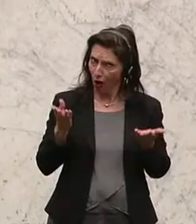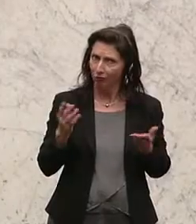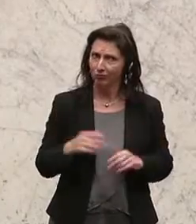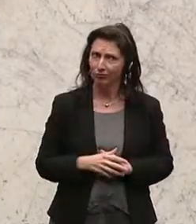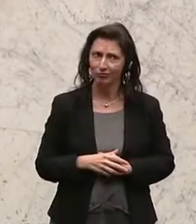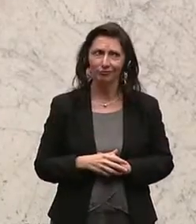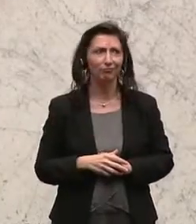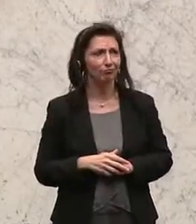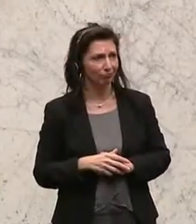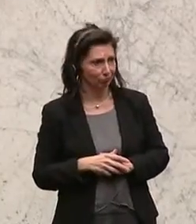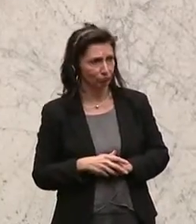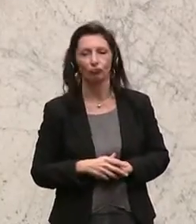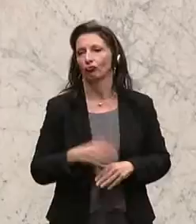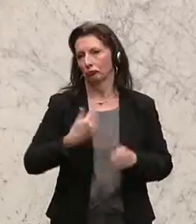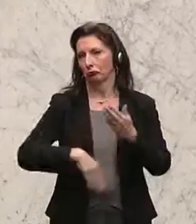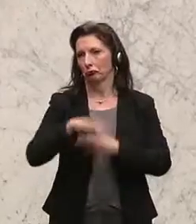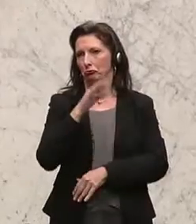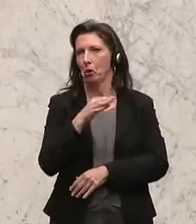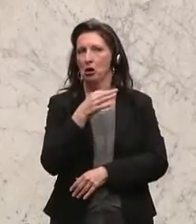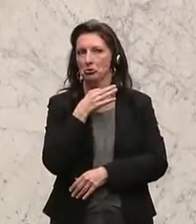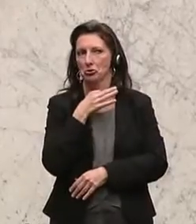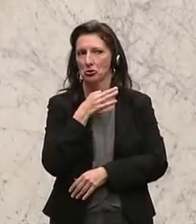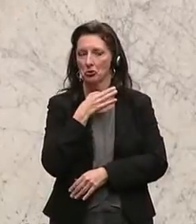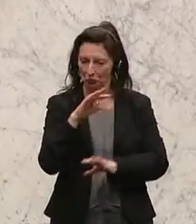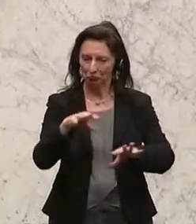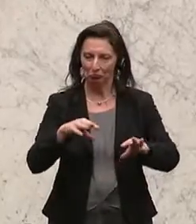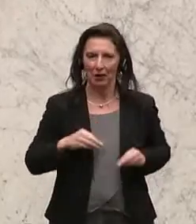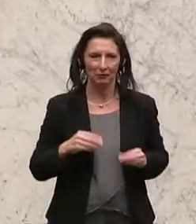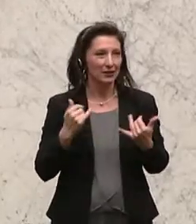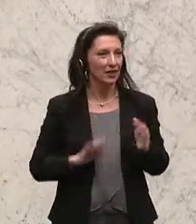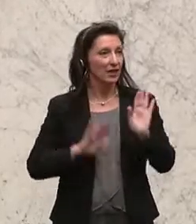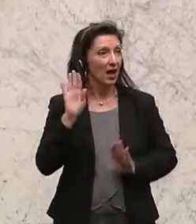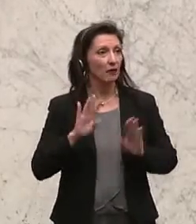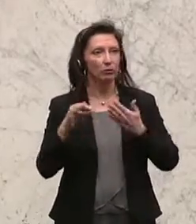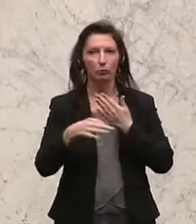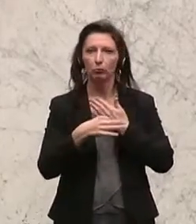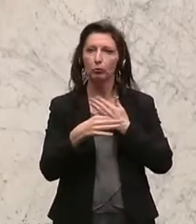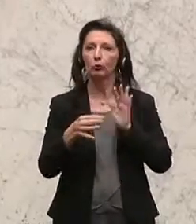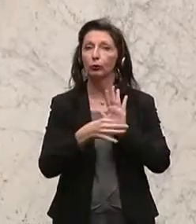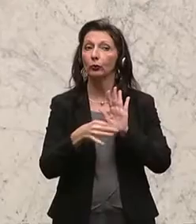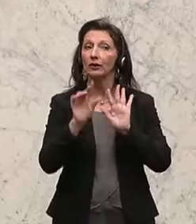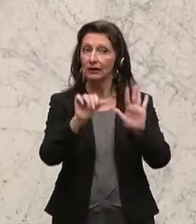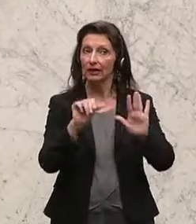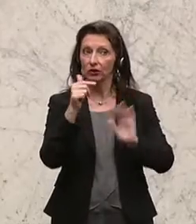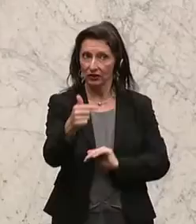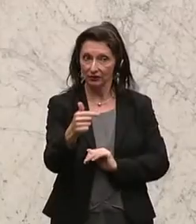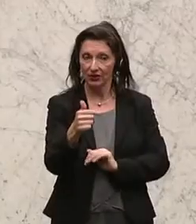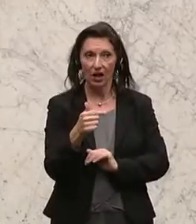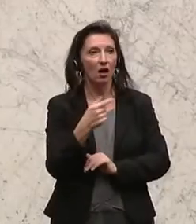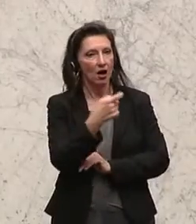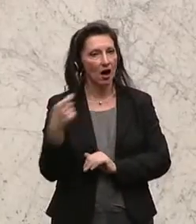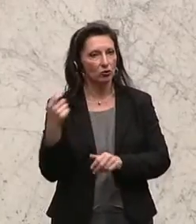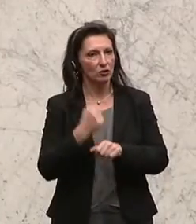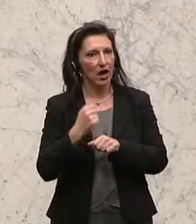Zustimmung. Das ist mehrheitlich angenommen. Wir gelangen zur Abstimmung über Tagesordnungspunkt 26, Antrag des Ausschusses für